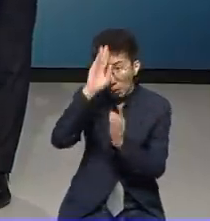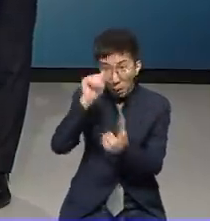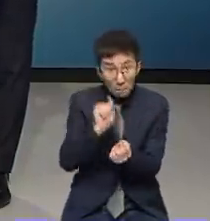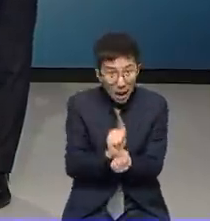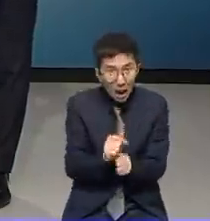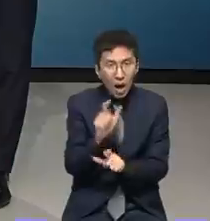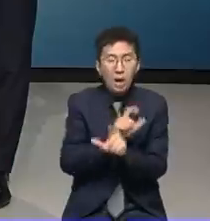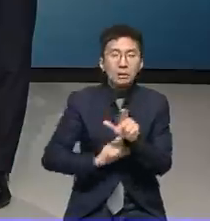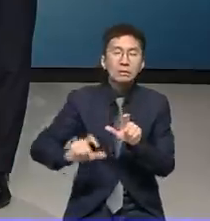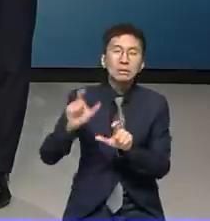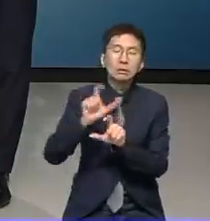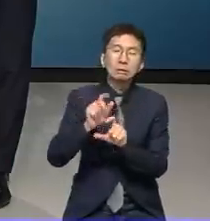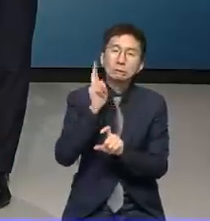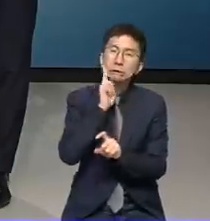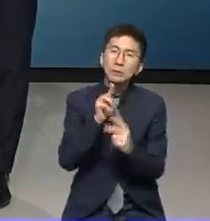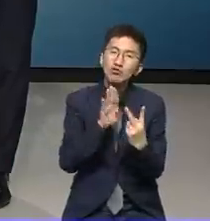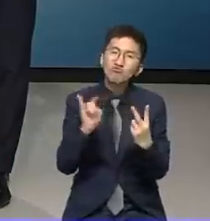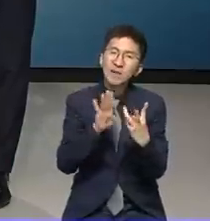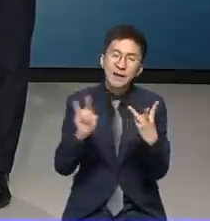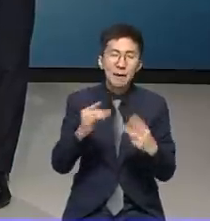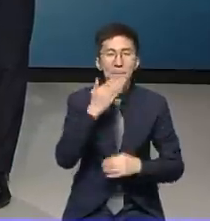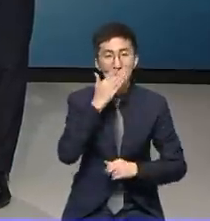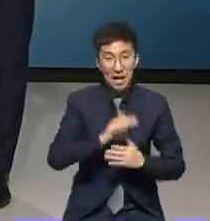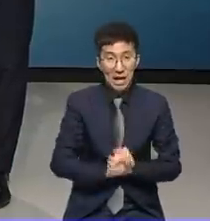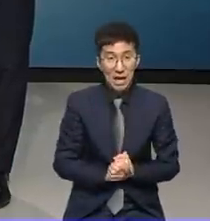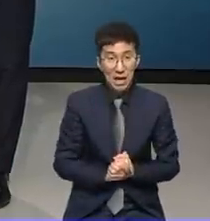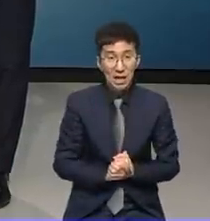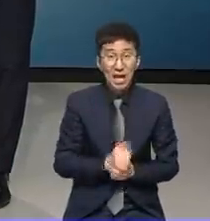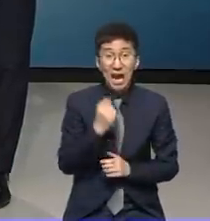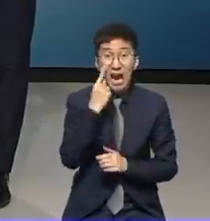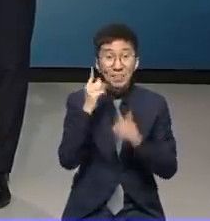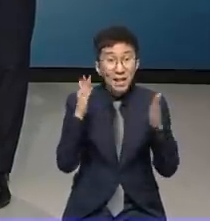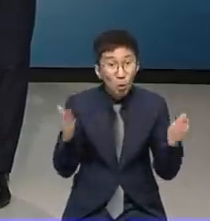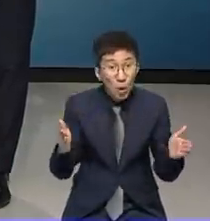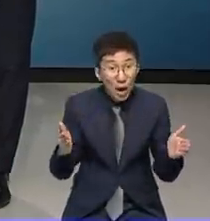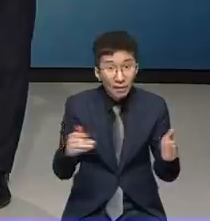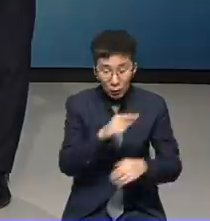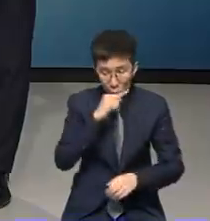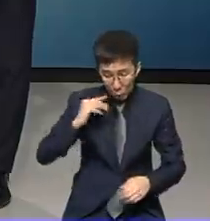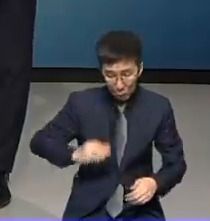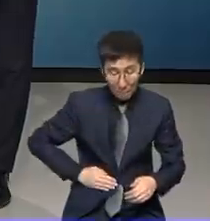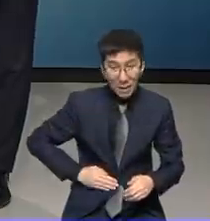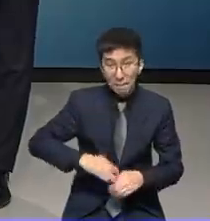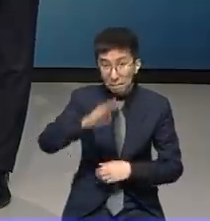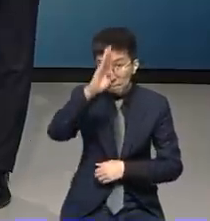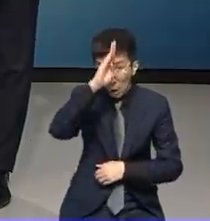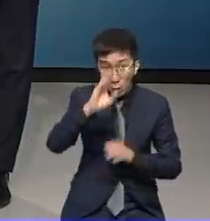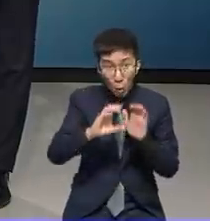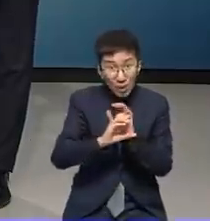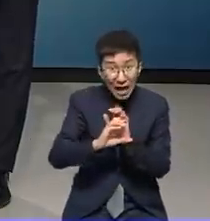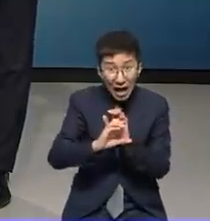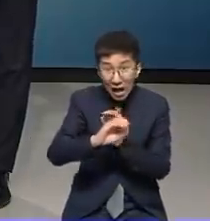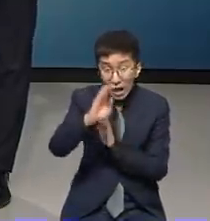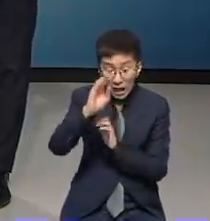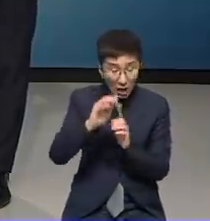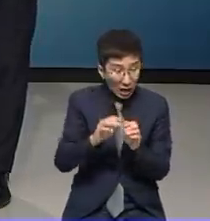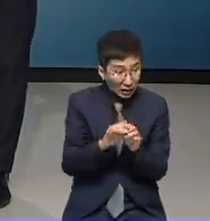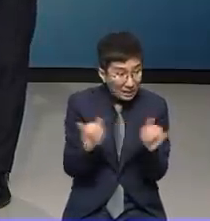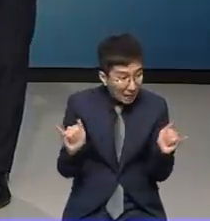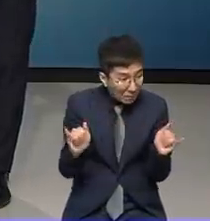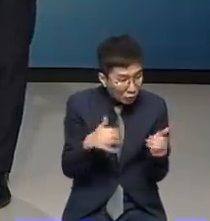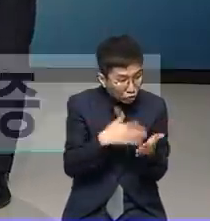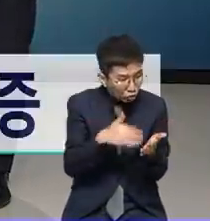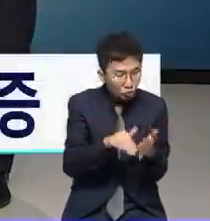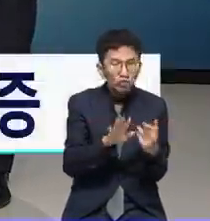때 증세가 나빠질 위험이 큰데 최근 한 달 사이에 이 콩팥병 코로나 환자가 두 배나